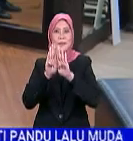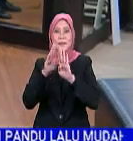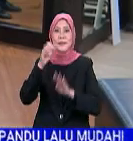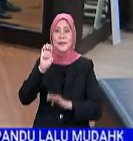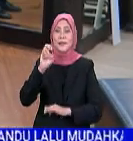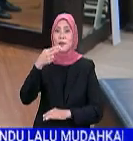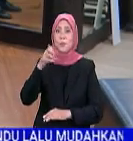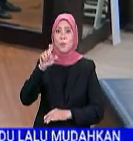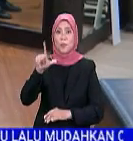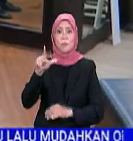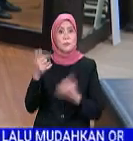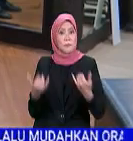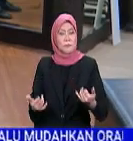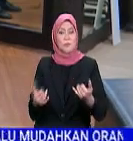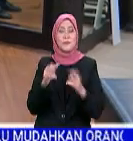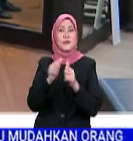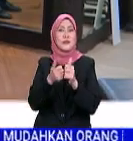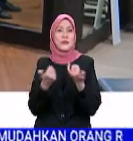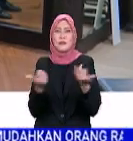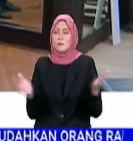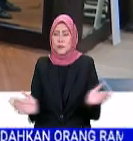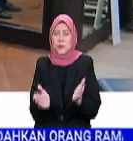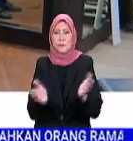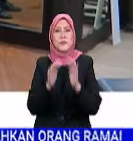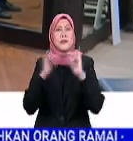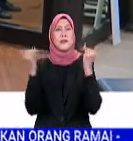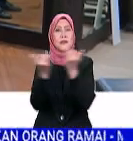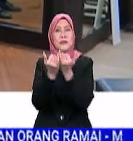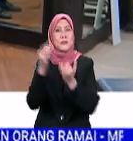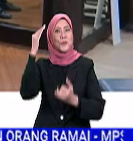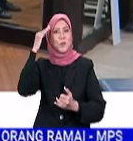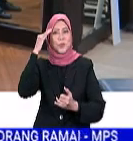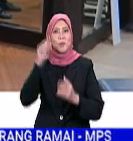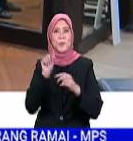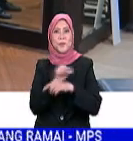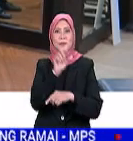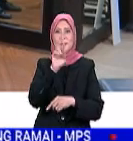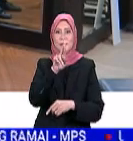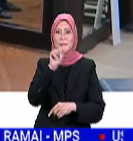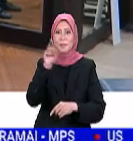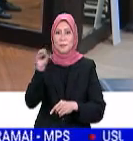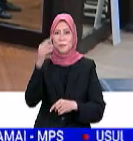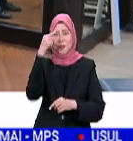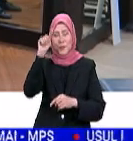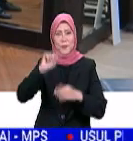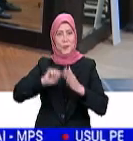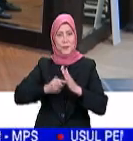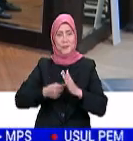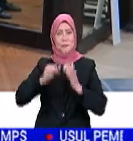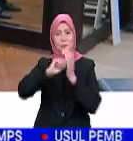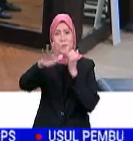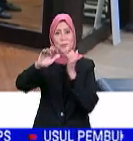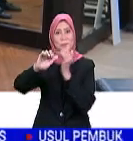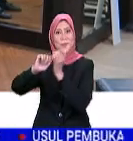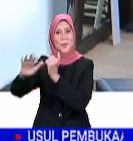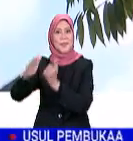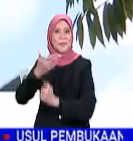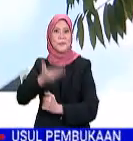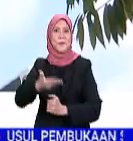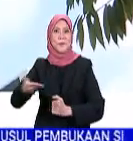ikhlas lain menggalakkan Serikat Bumiputera menggunakan saluran arti m sebagai platform mempromosikan